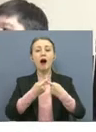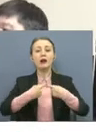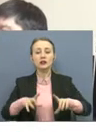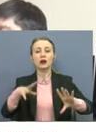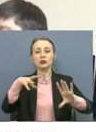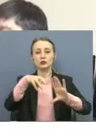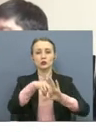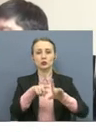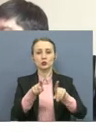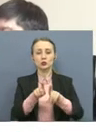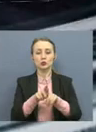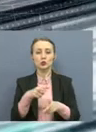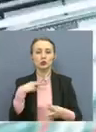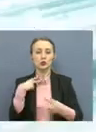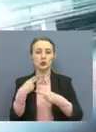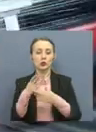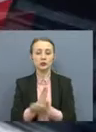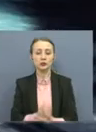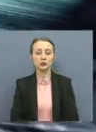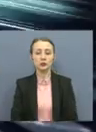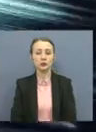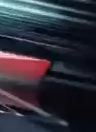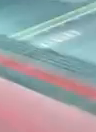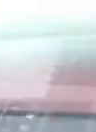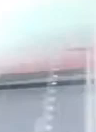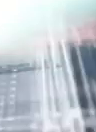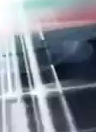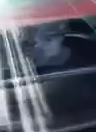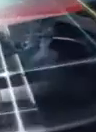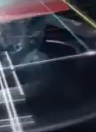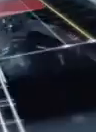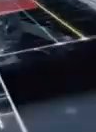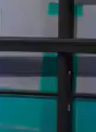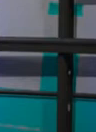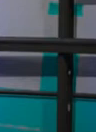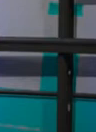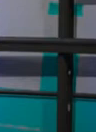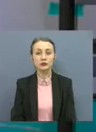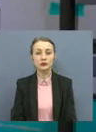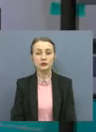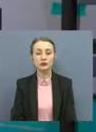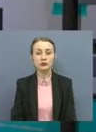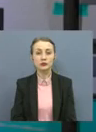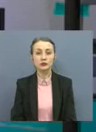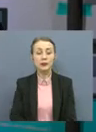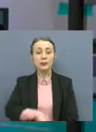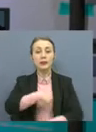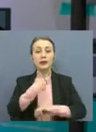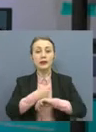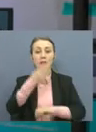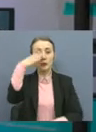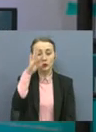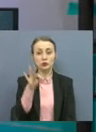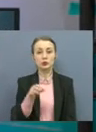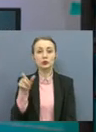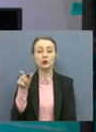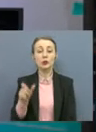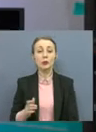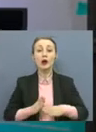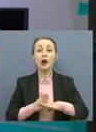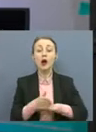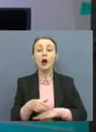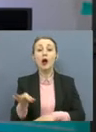дамыту мәселелері талқыланды. Облыс әкімі Ермек Маржықпаев зеренді сандықта